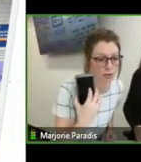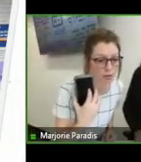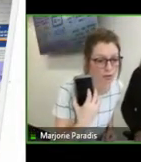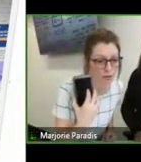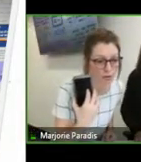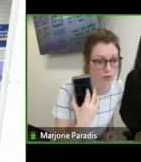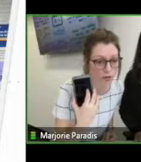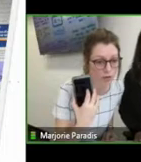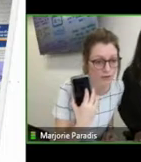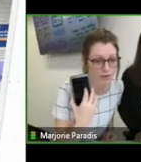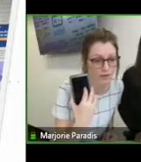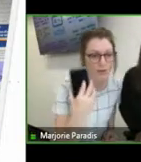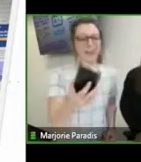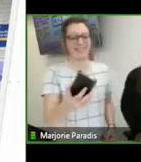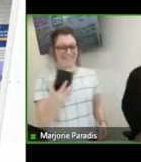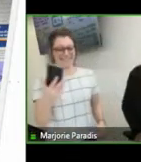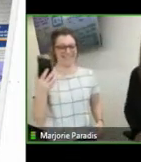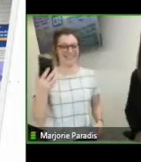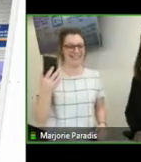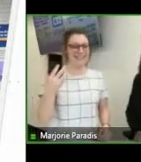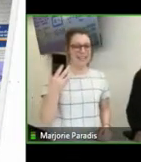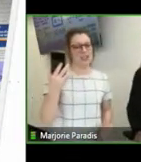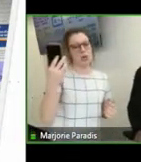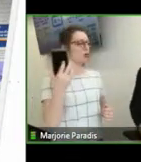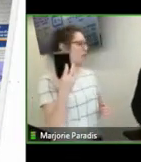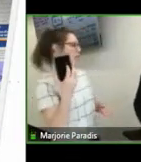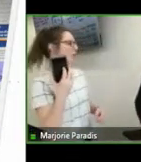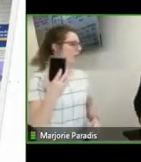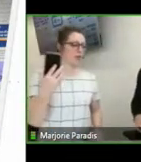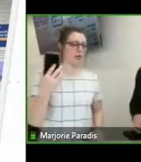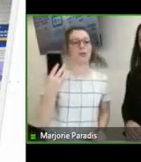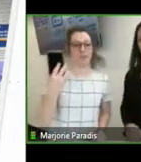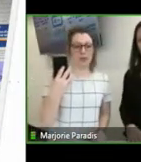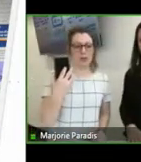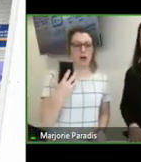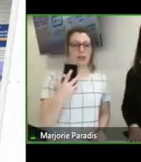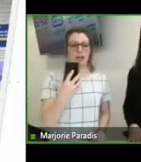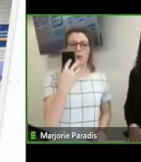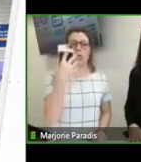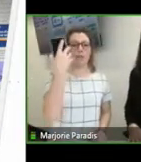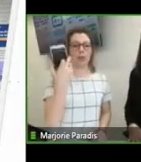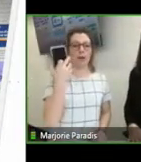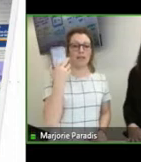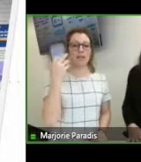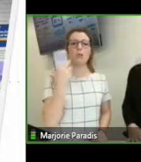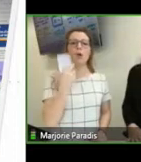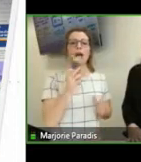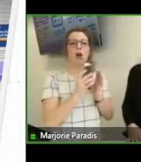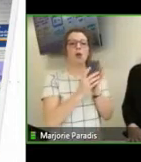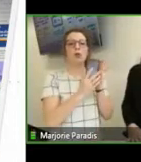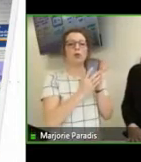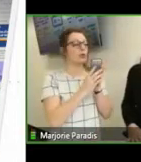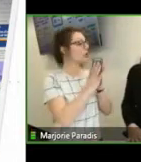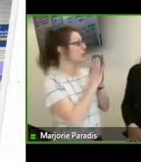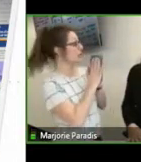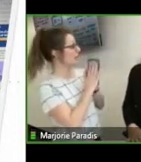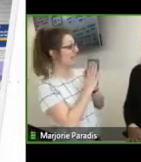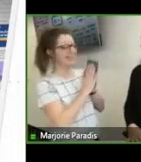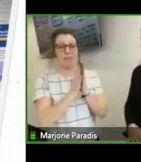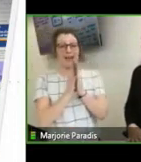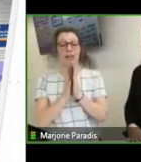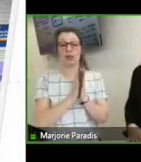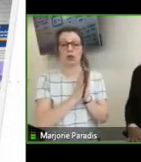étageux. J'avais juste envie de dire, c'est intéressant ce que vous dites. J'ai pas lu. Ouais. On continue. On regarde ça. Ouais, donc, à partir du moment où vous